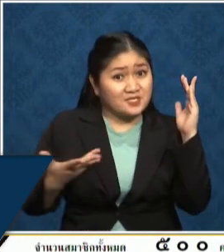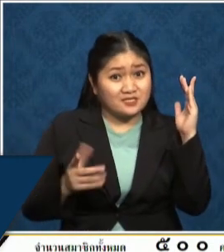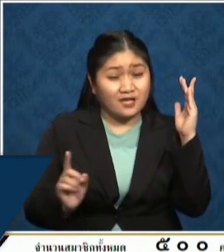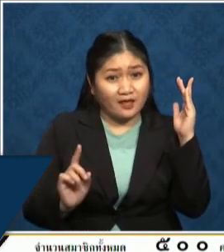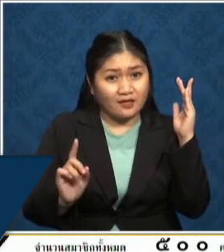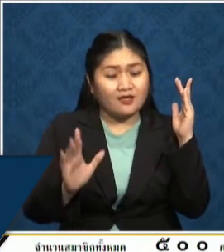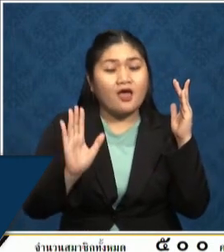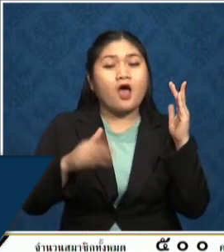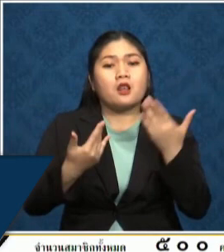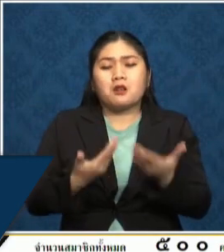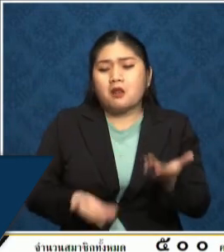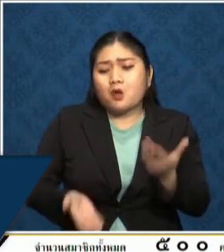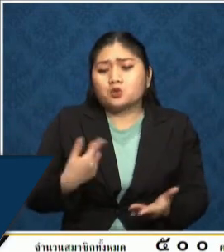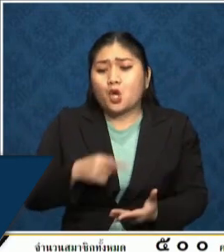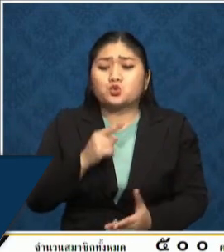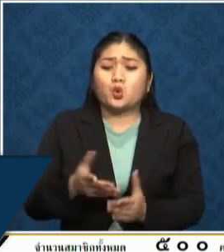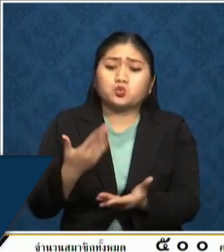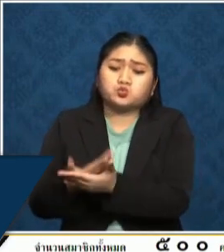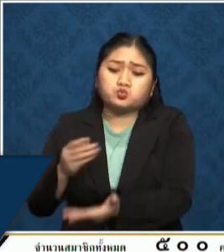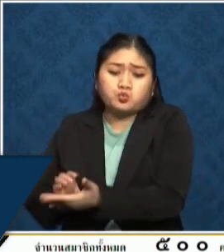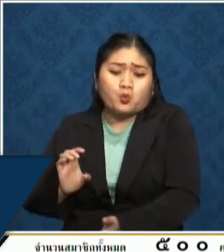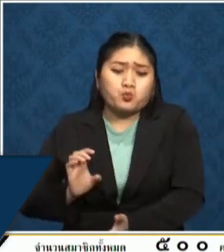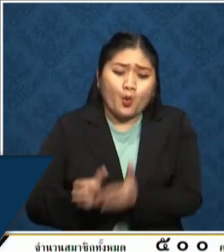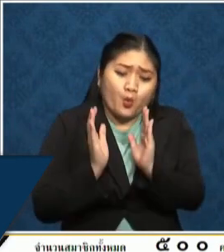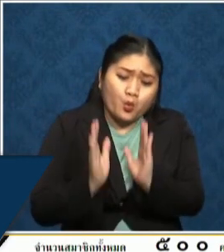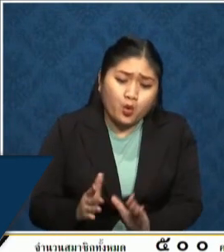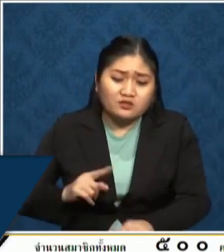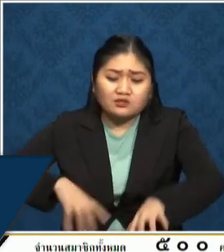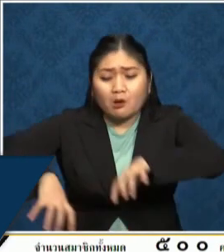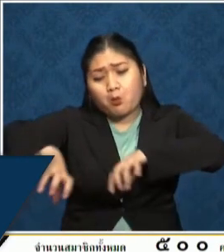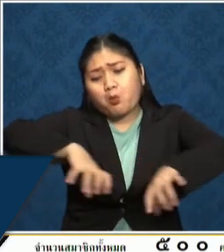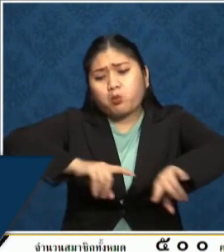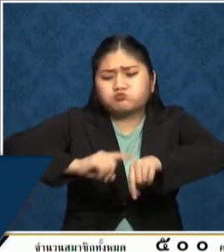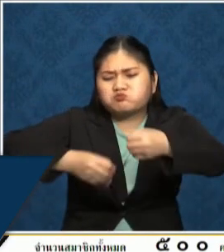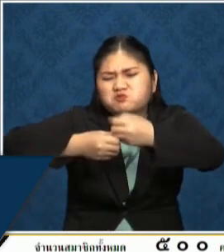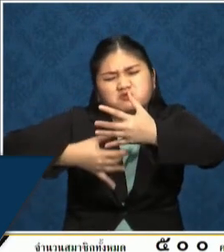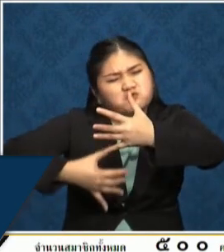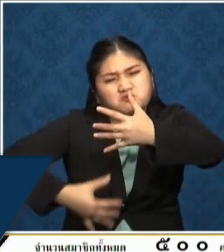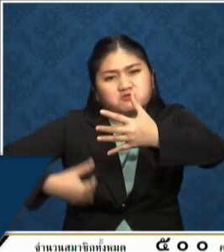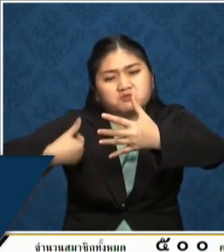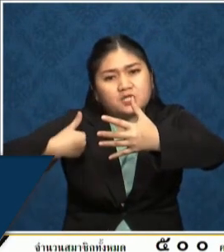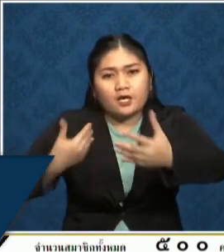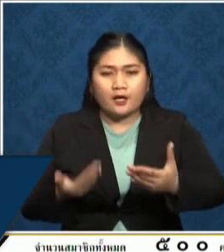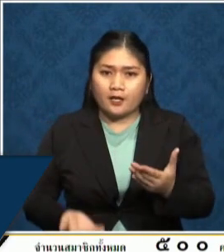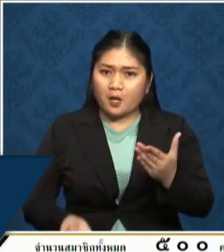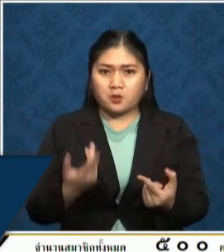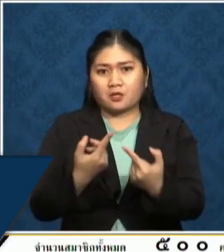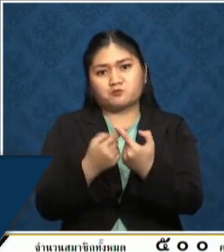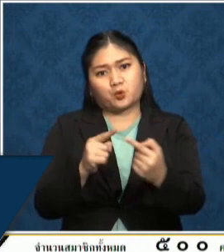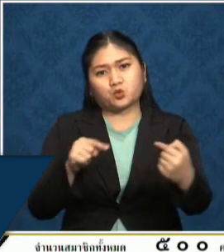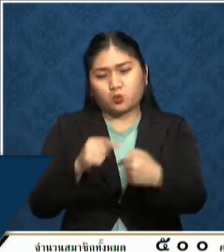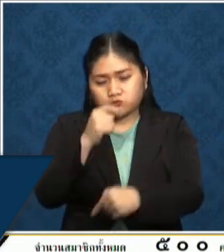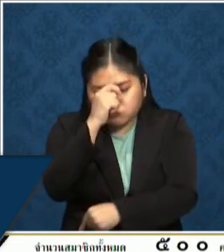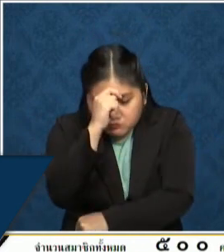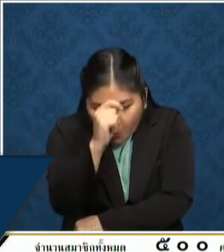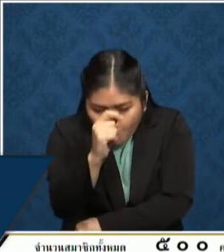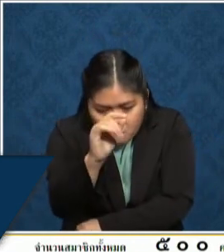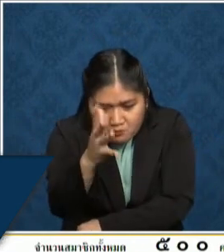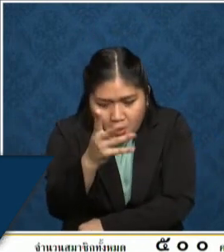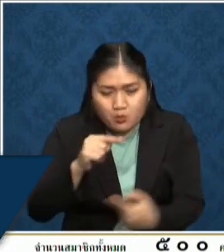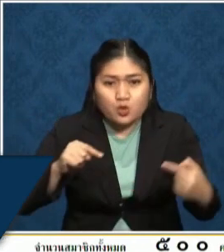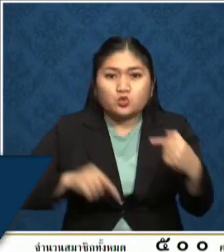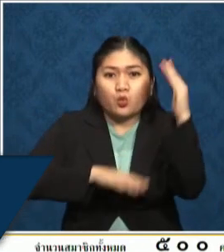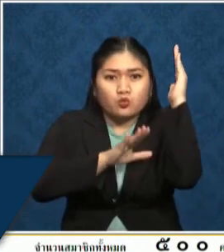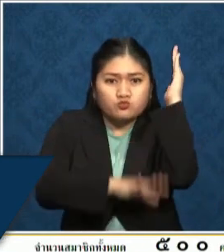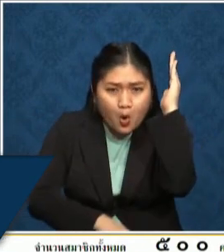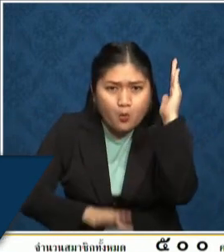ถ้าหืจะพูถงการส่งคลงบประมาณการบริหารจัการเย ๆ ไปหมดแต่ขาดวิติการขรบอัตรรัษความ